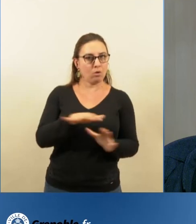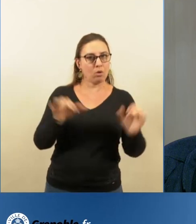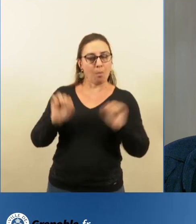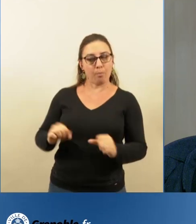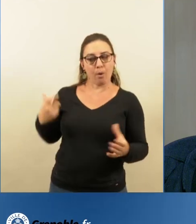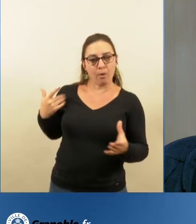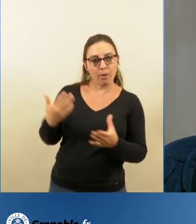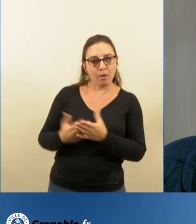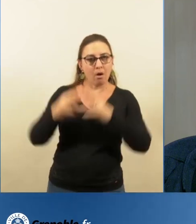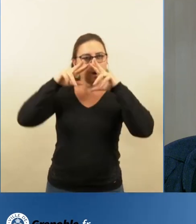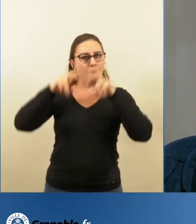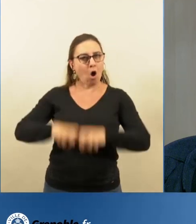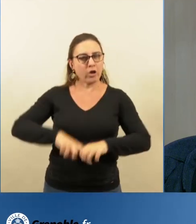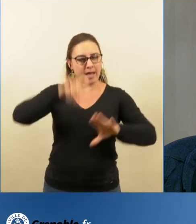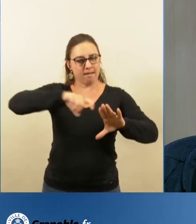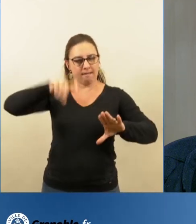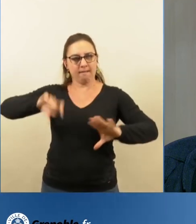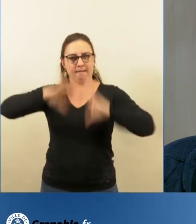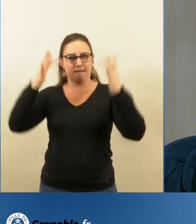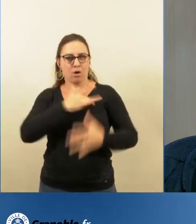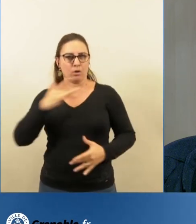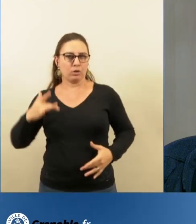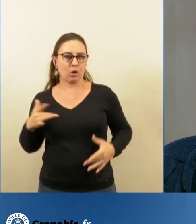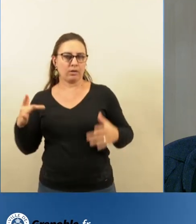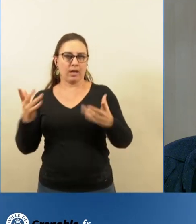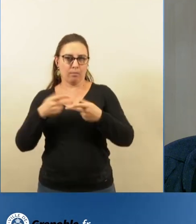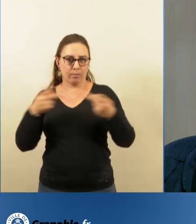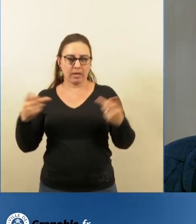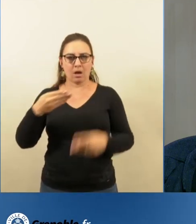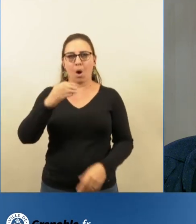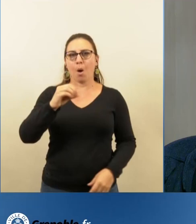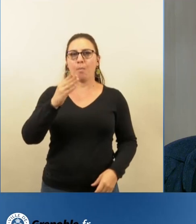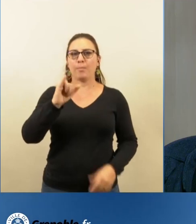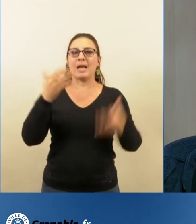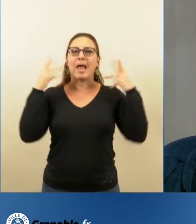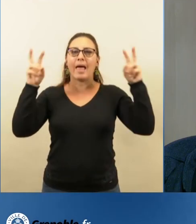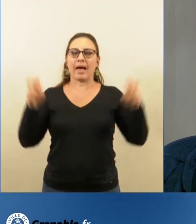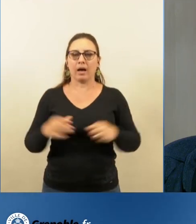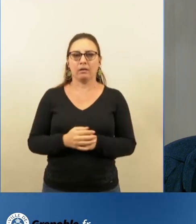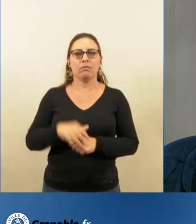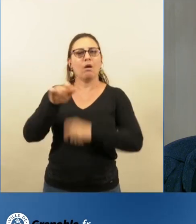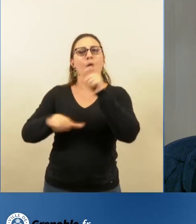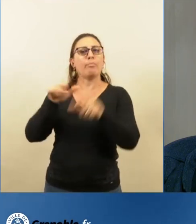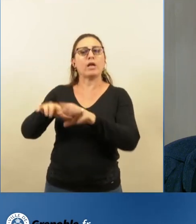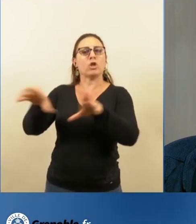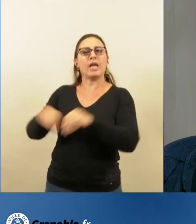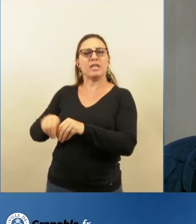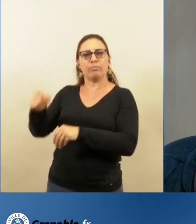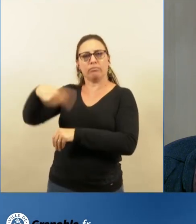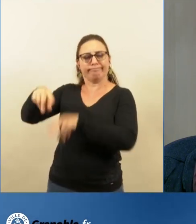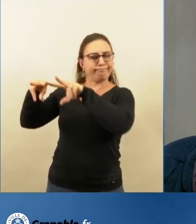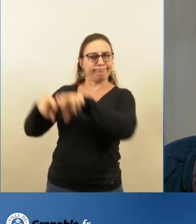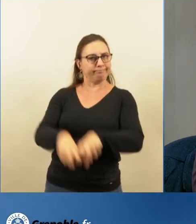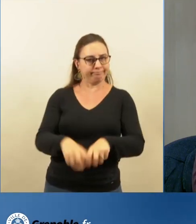des plus grandes enquêtes épidémiologiques et de santé publique en la matière l'étude mobilaire conduite par Rémi Slama et ses équipes que nous